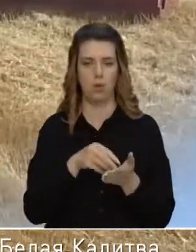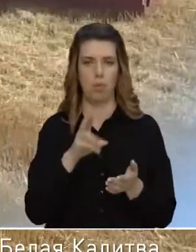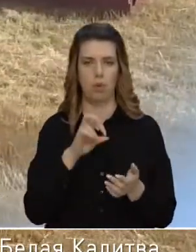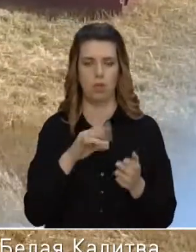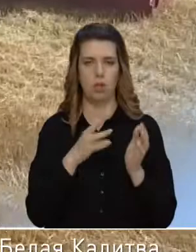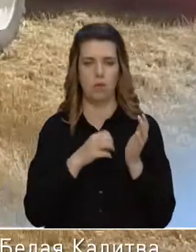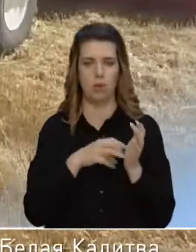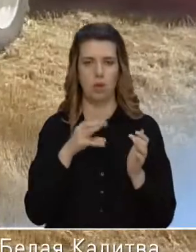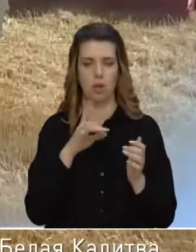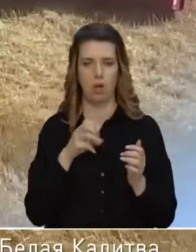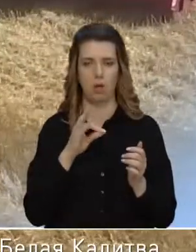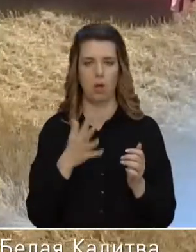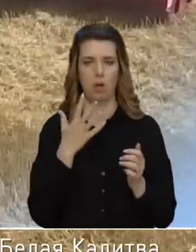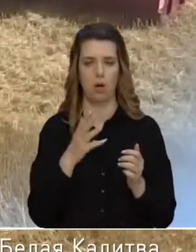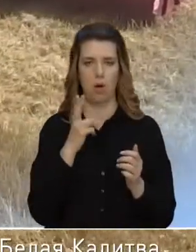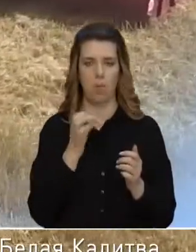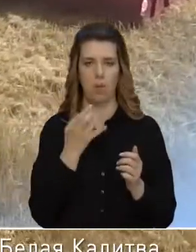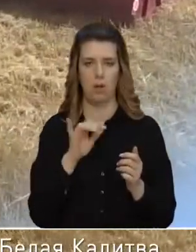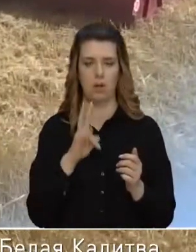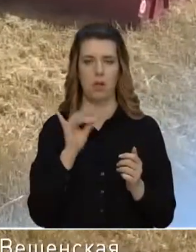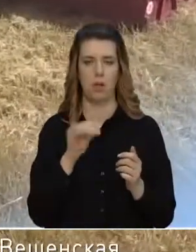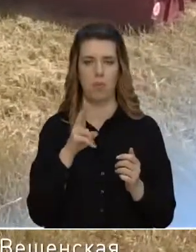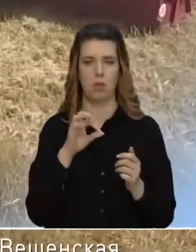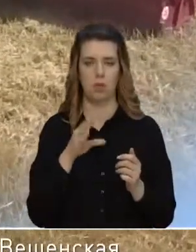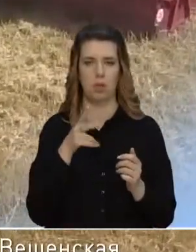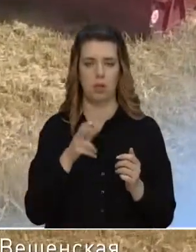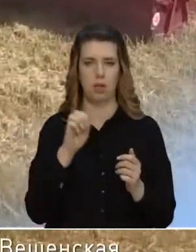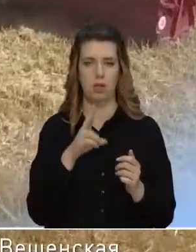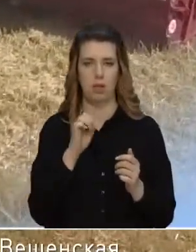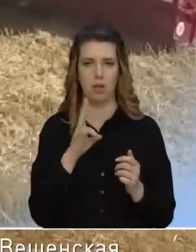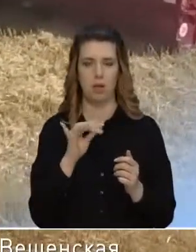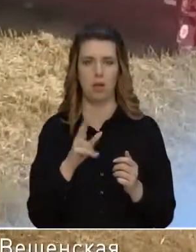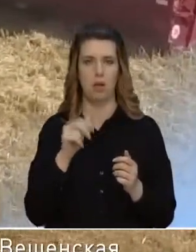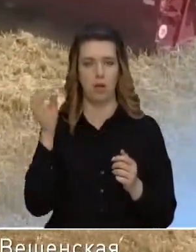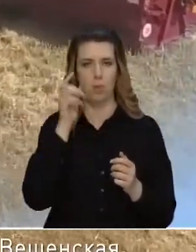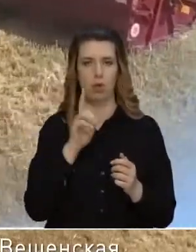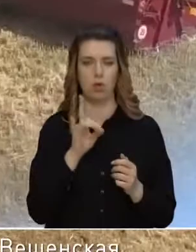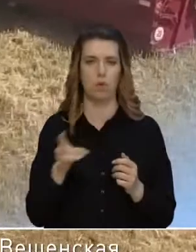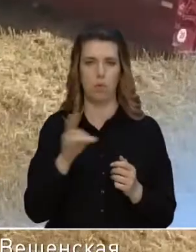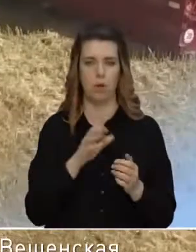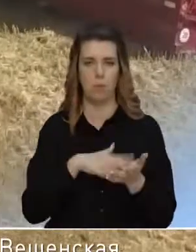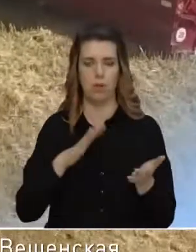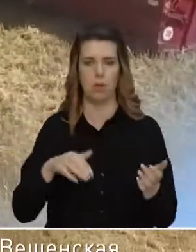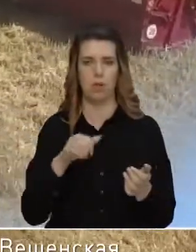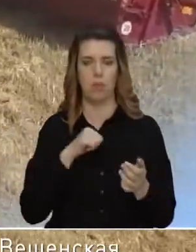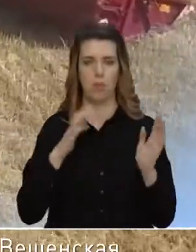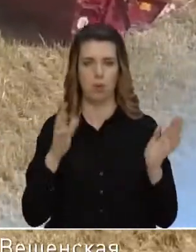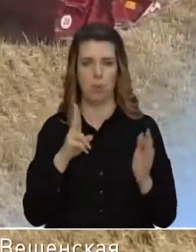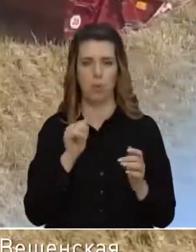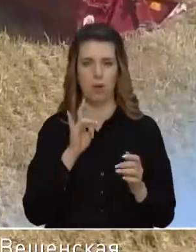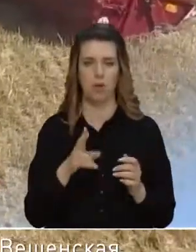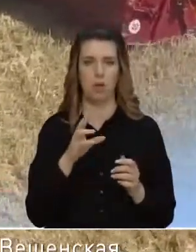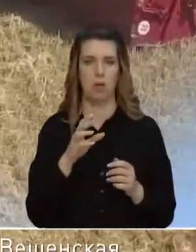почти 900 тракторов, 5 сотен комбайнов и еще почти 3000 единиц техники. Напомню, Ростовской области принадлежит самый большой